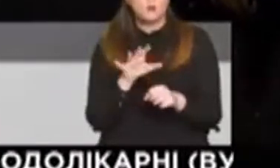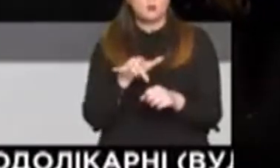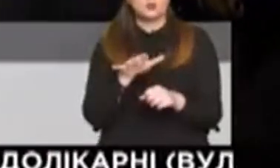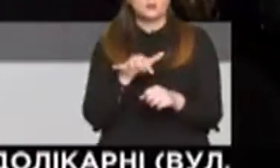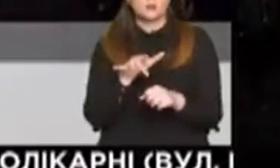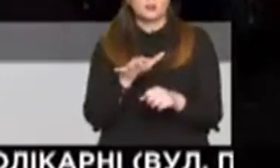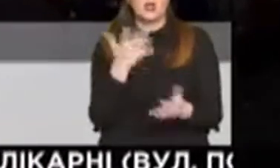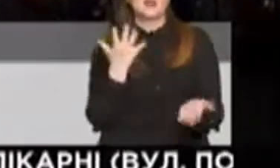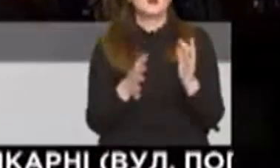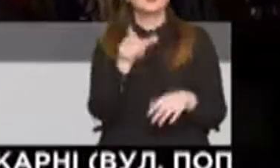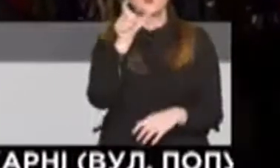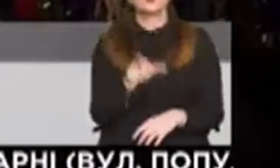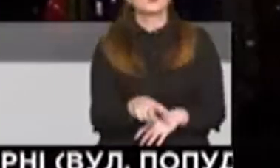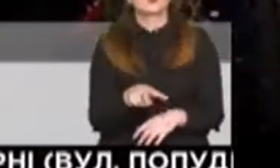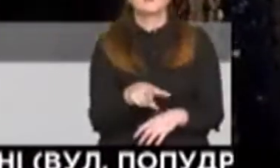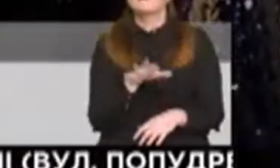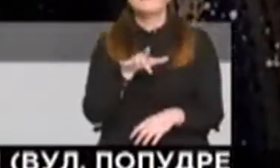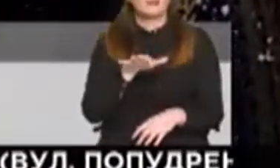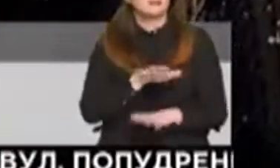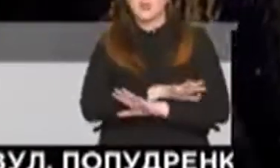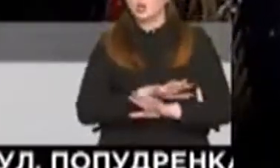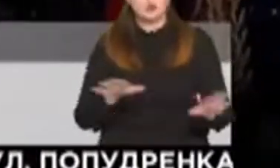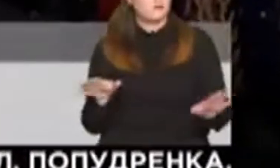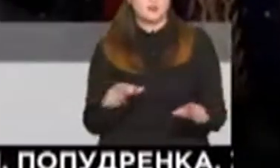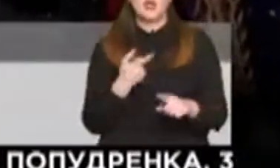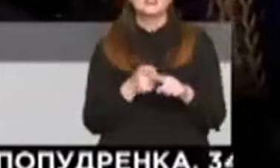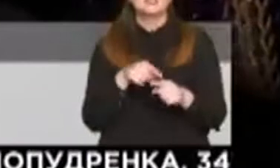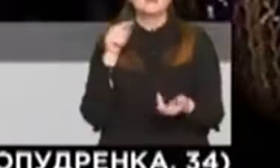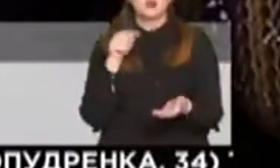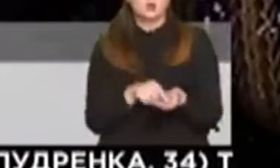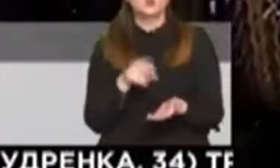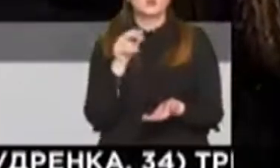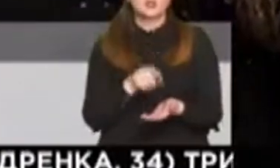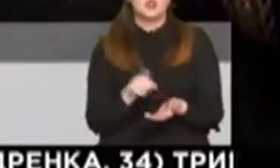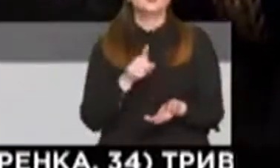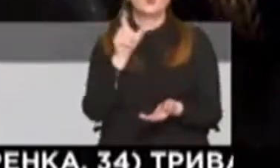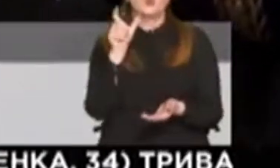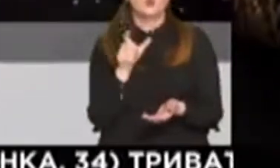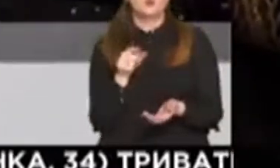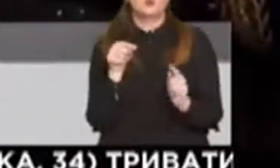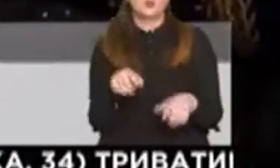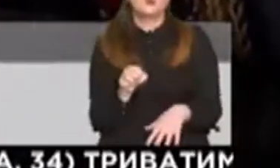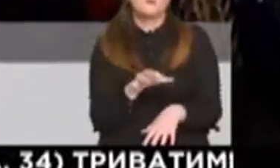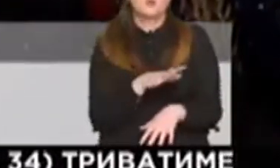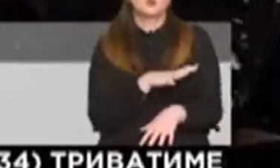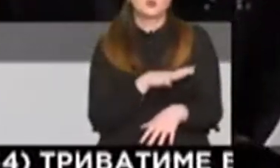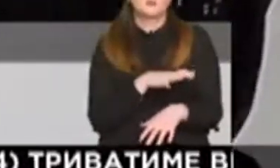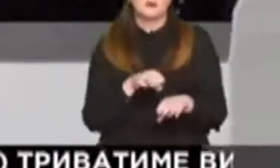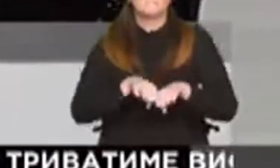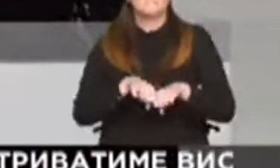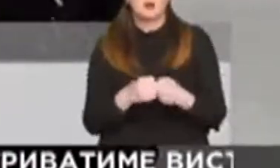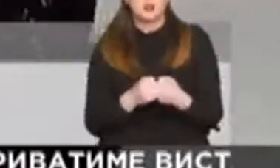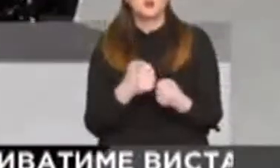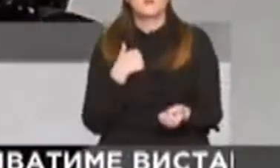ласка, пальцями. І якщо людина не шевелить пальцями, це вказуватиме на те, що тут можливий перелом.